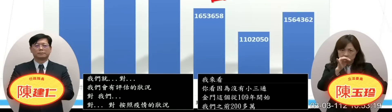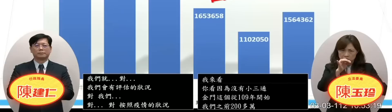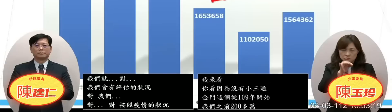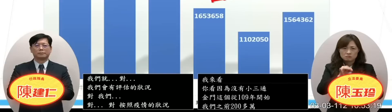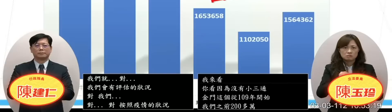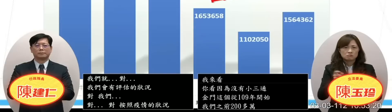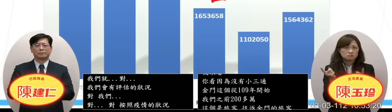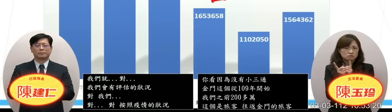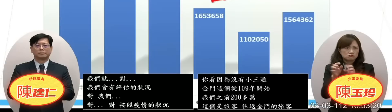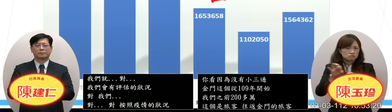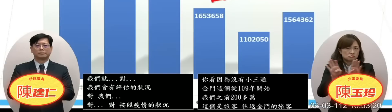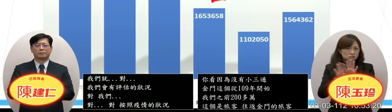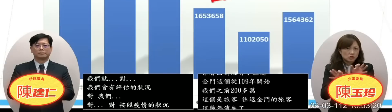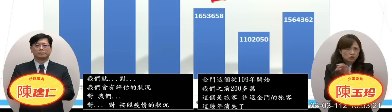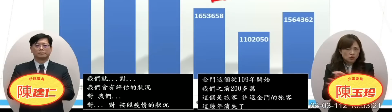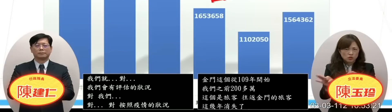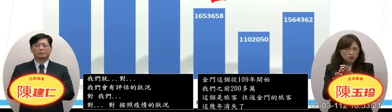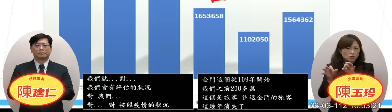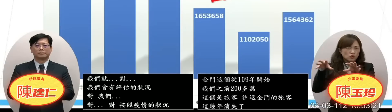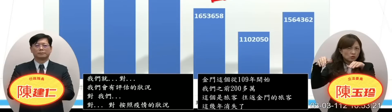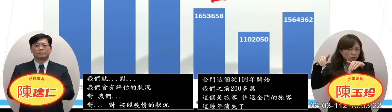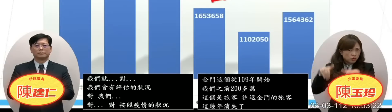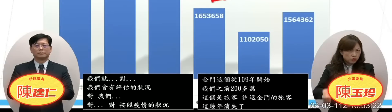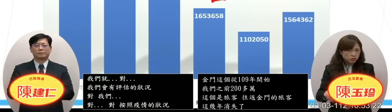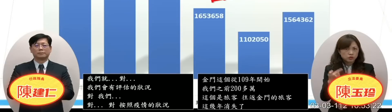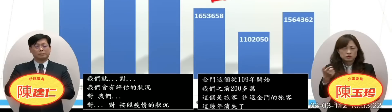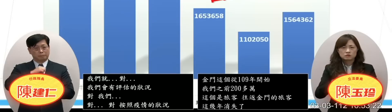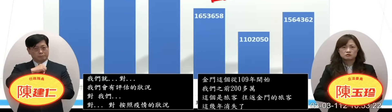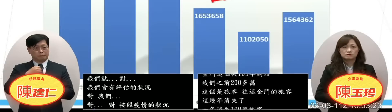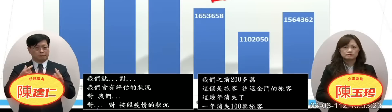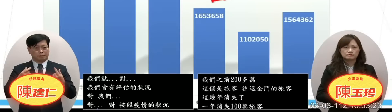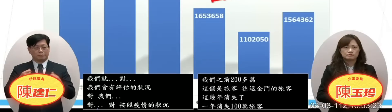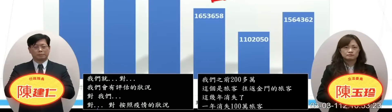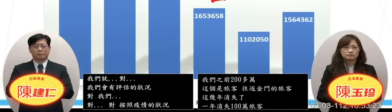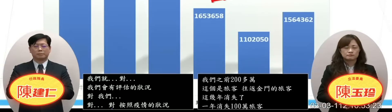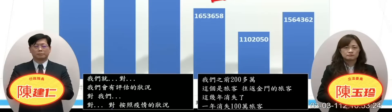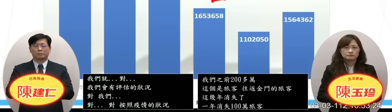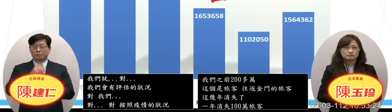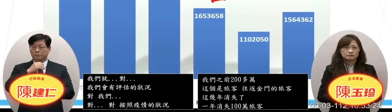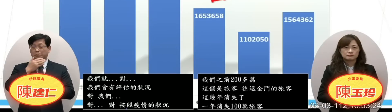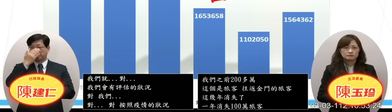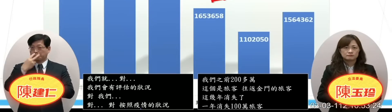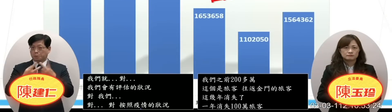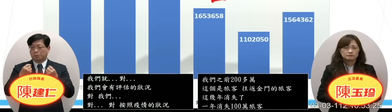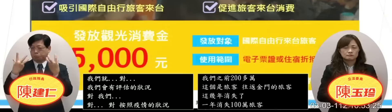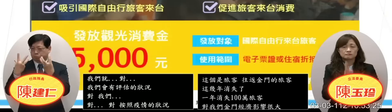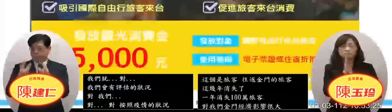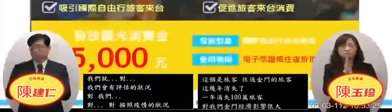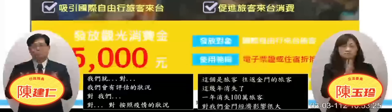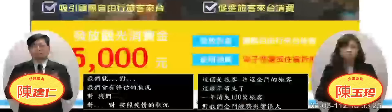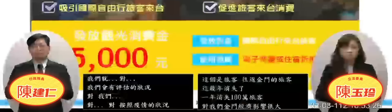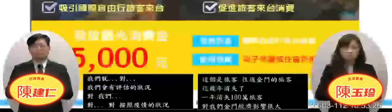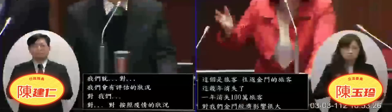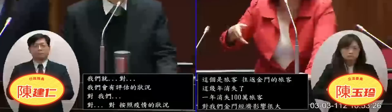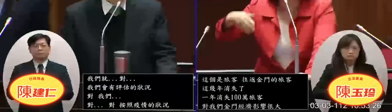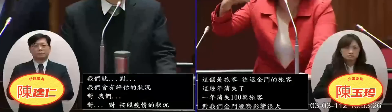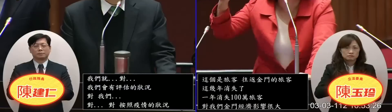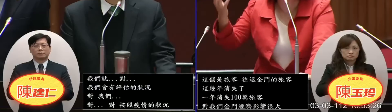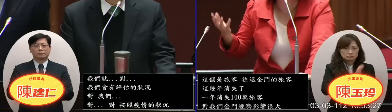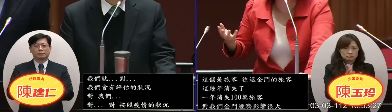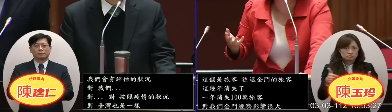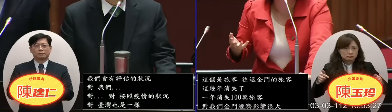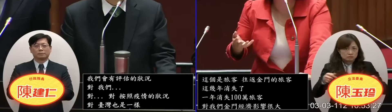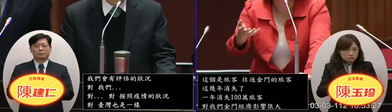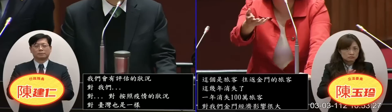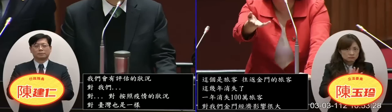我们金门的经济影响很大嘛。那这一次交通部 台湾也是一样，台湾的旅客也是大量的减少了。 是是是，那现在疫后了以后开始